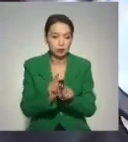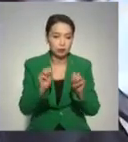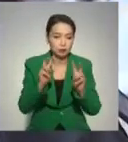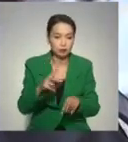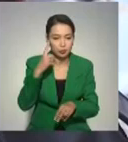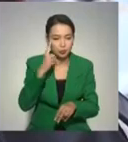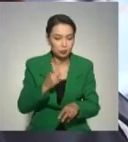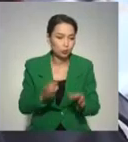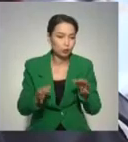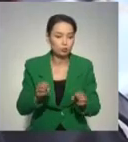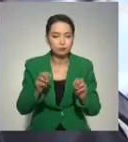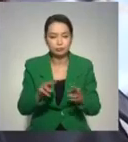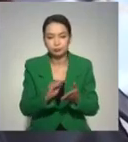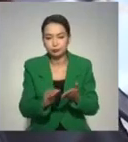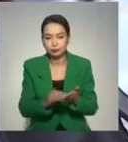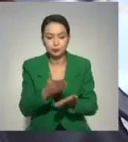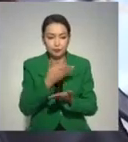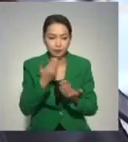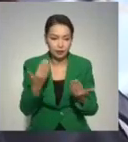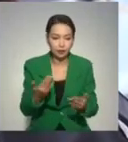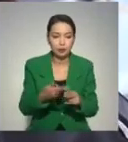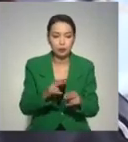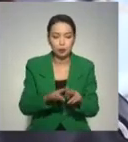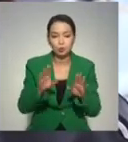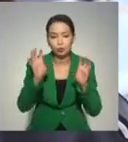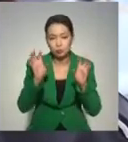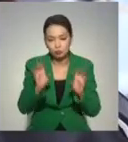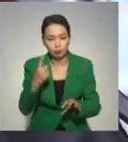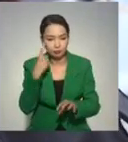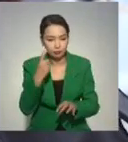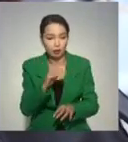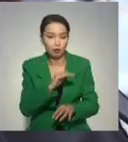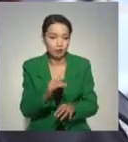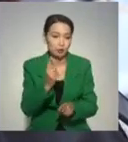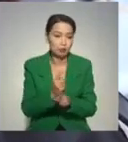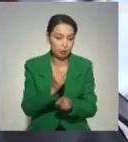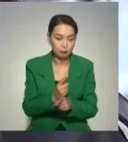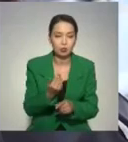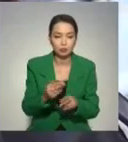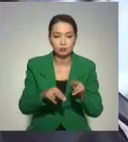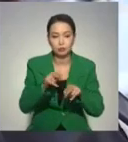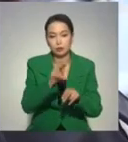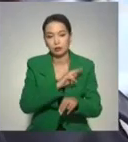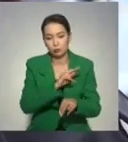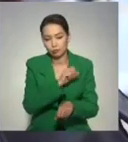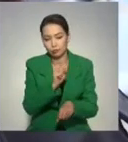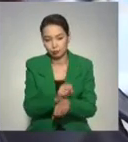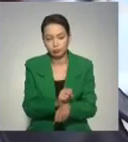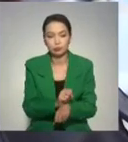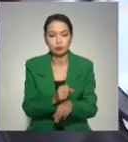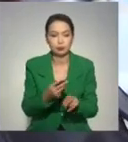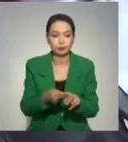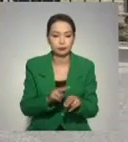ешқандай жазбаша ескерту түскен жоқ. Олар бізге заңнамаға сүйеніп ескертуі керек. Қолданыстағы заң бойынша құрылыс жұмыстары сот процесіне